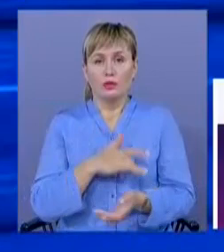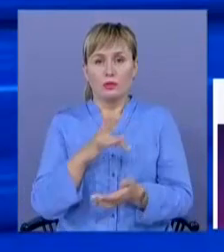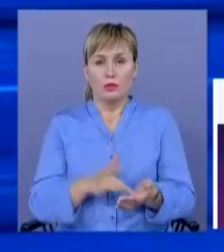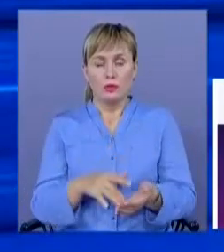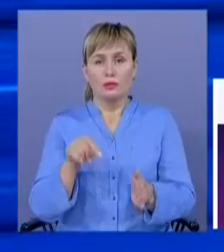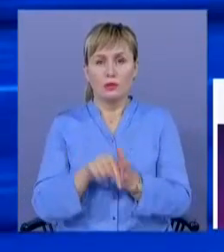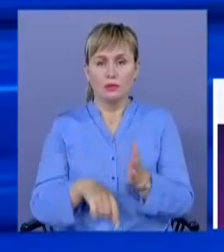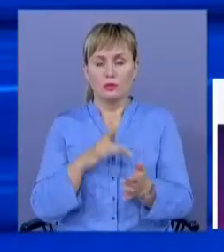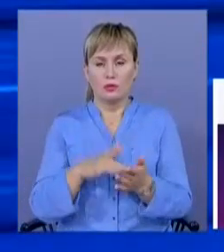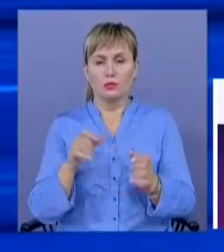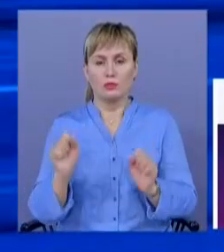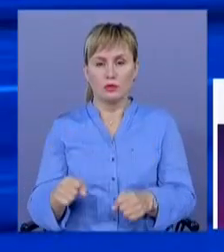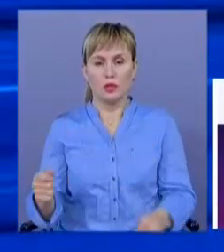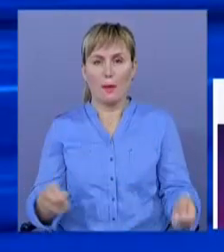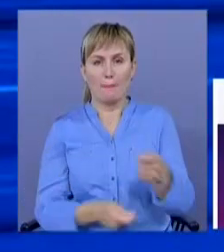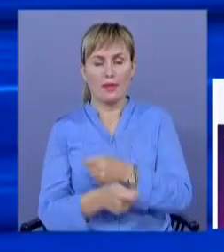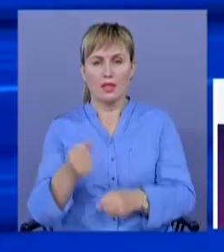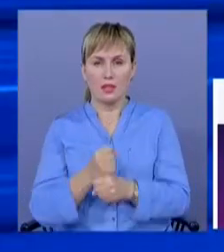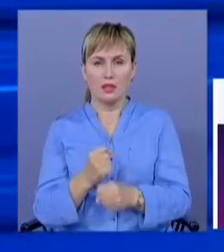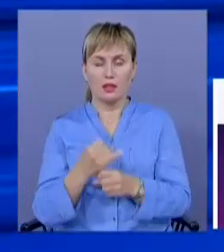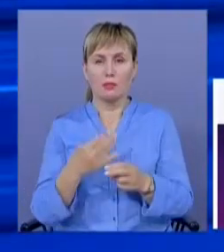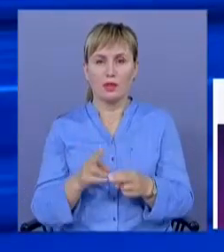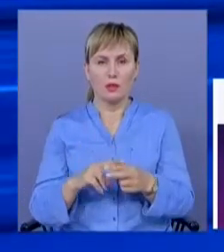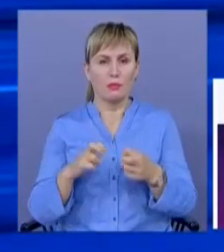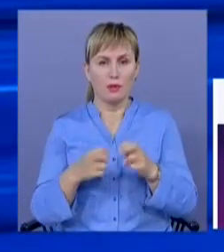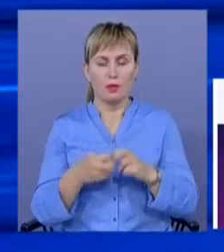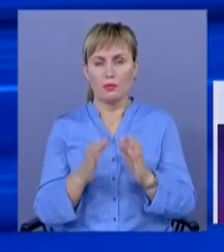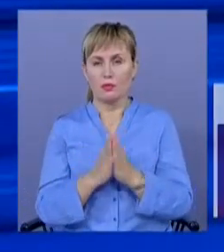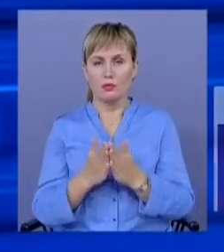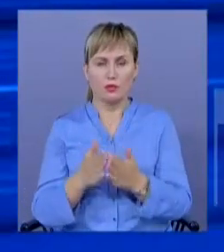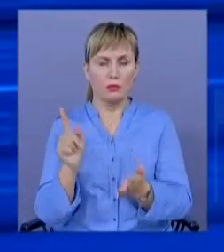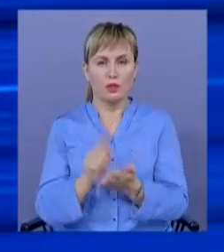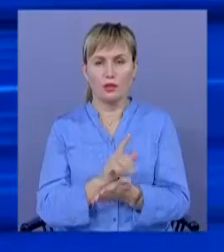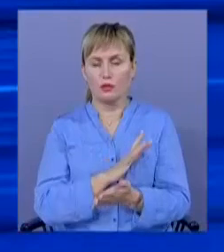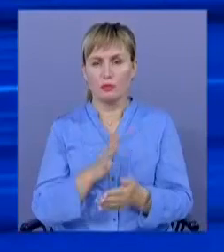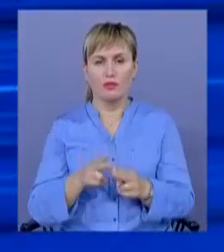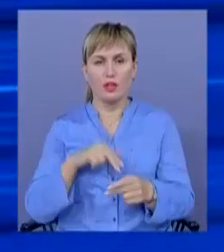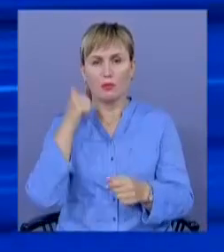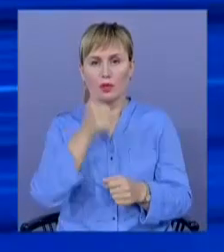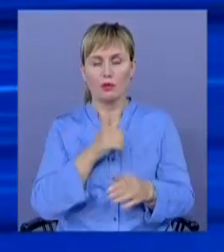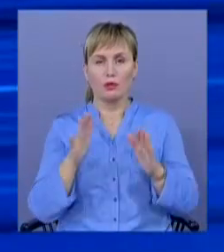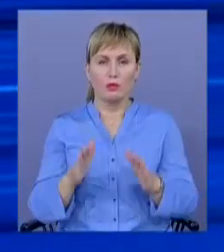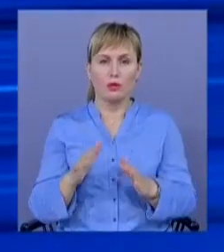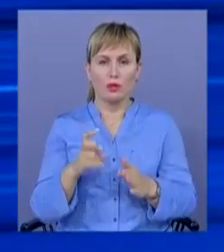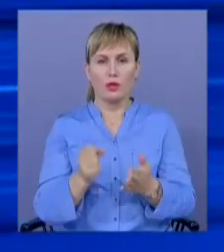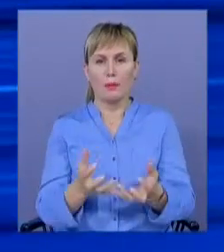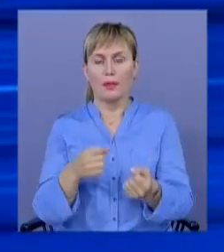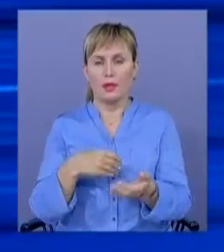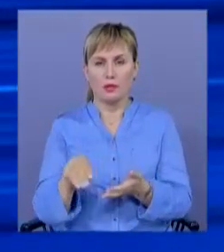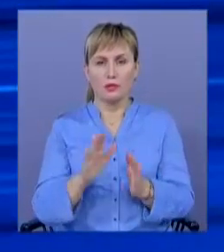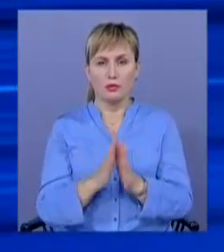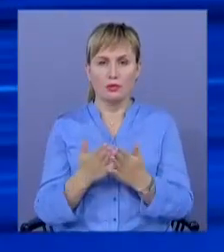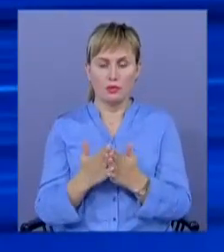внутри города, можем обмен сделать. Поэтому проблем с учебником не должно быть. В этом году только на приобретение